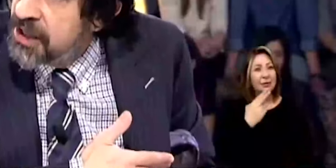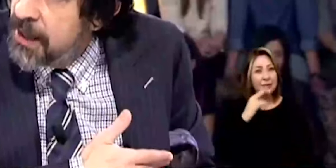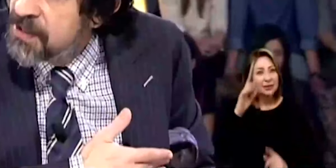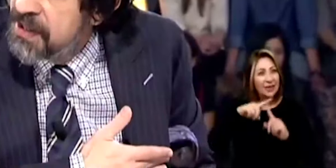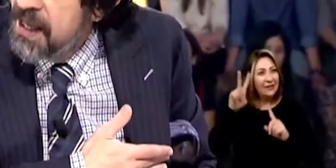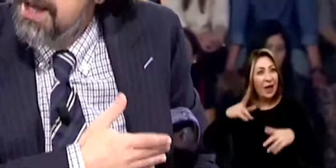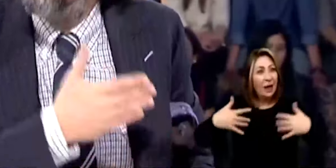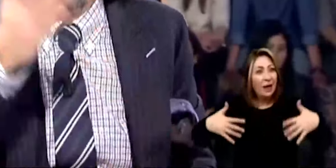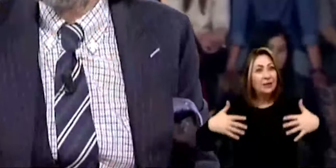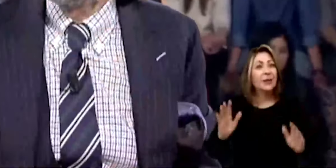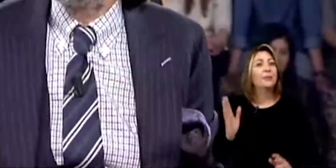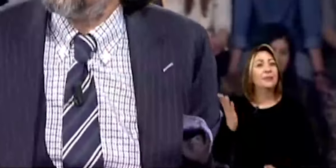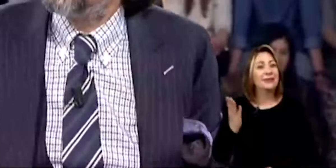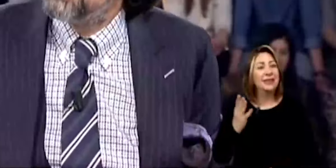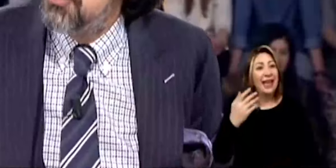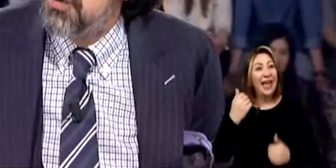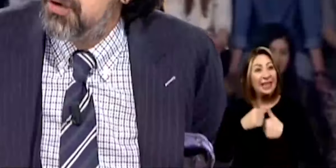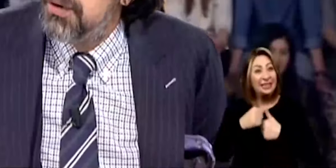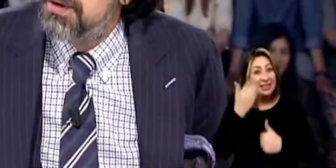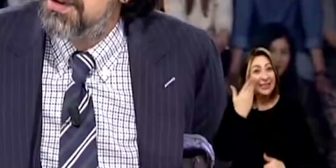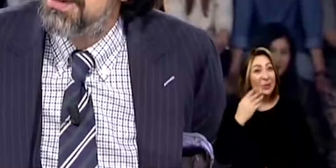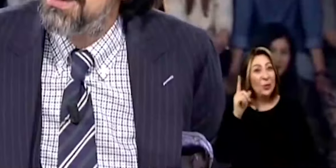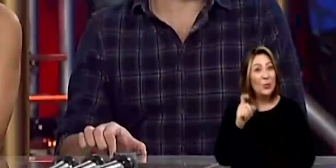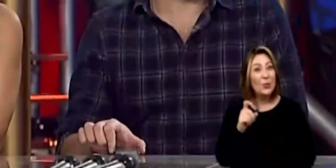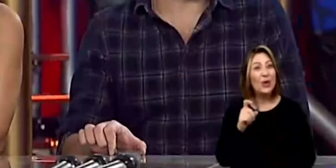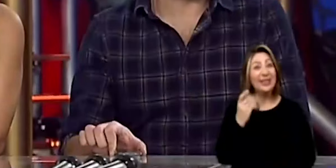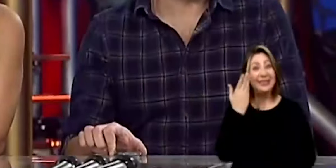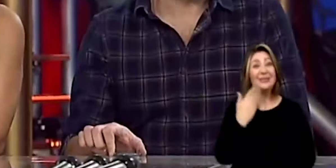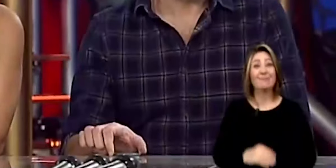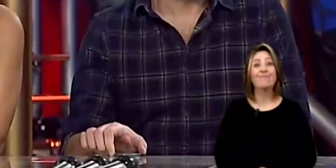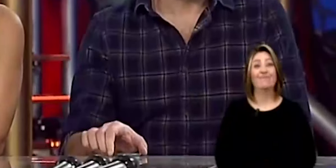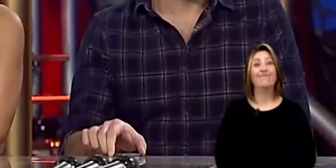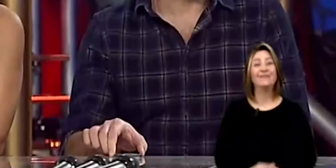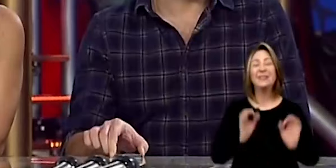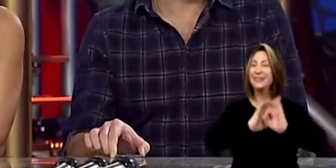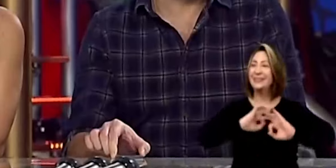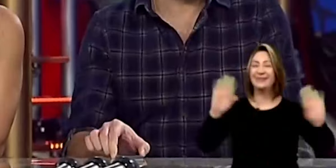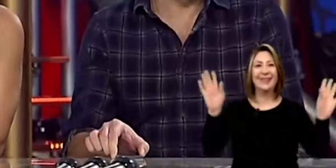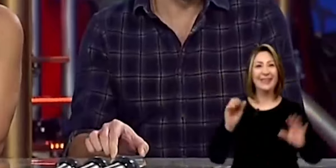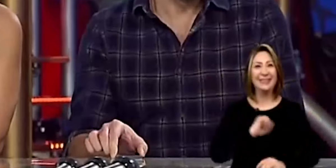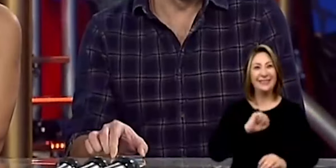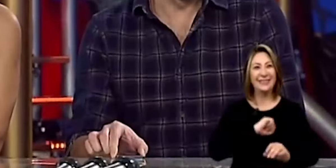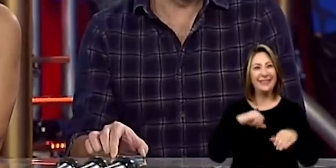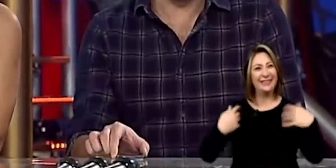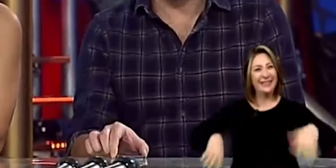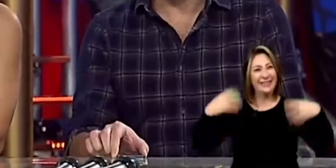başında heyecanlanmasın. Eşiniz izliyor mu? Eşim izliyor, evet. Evet, harikulade. Korku içindeyim.